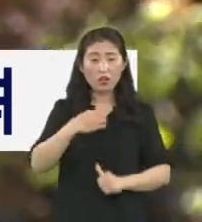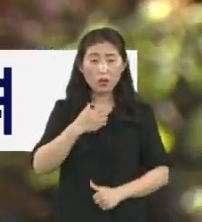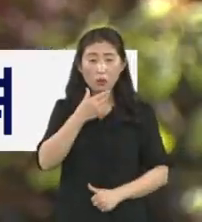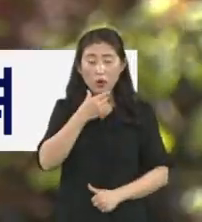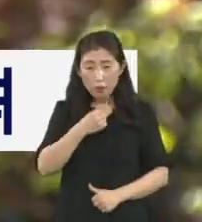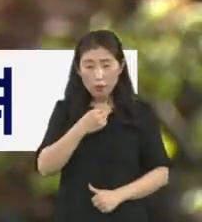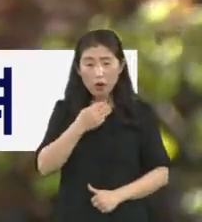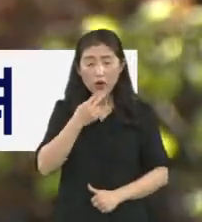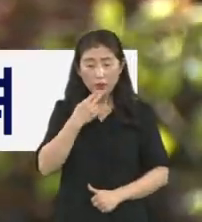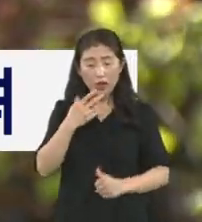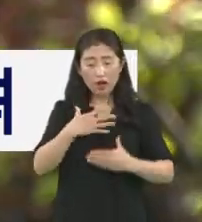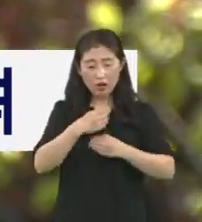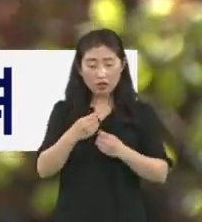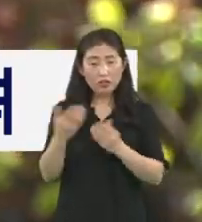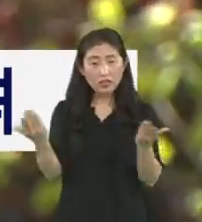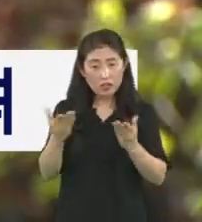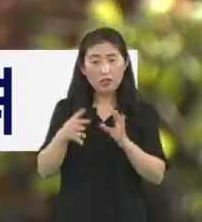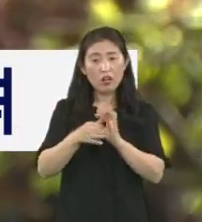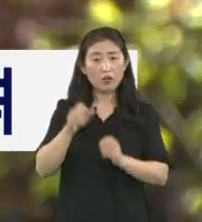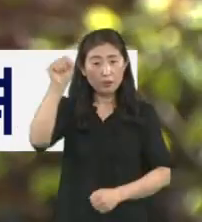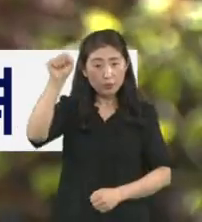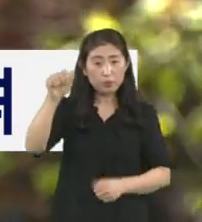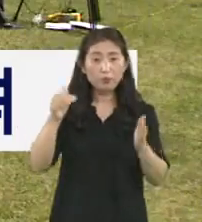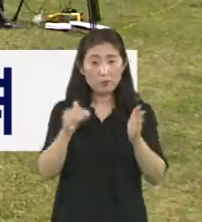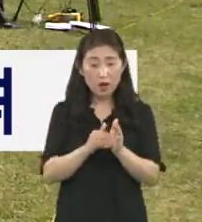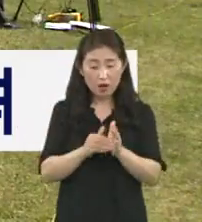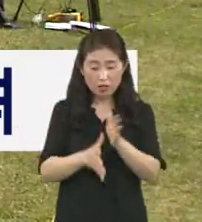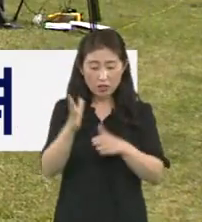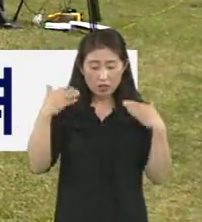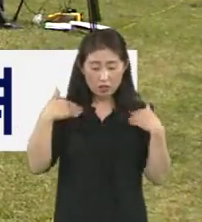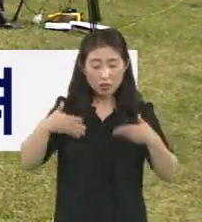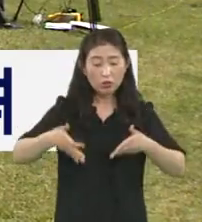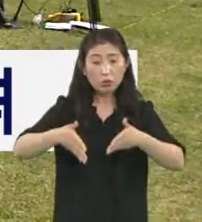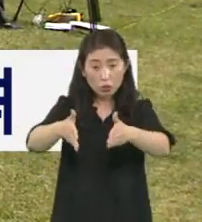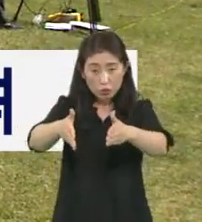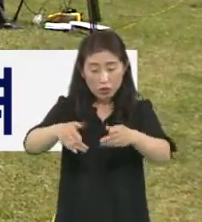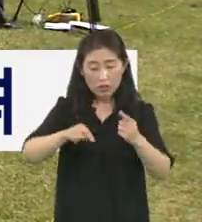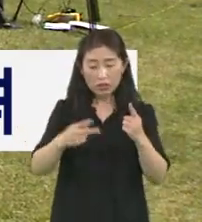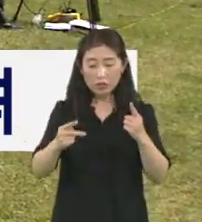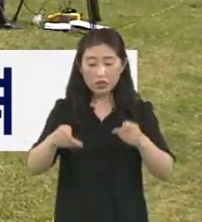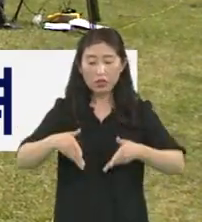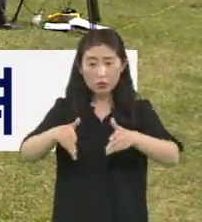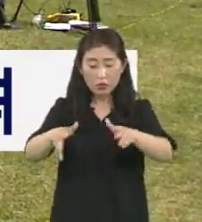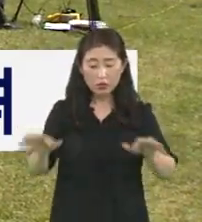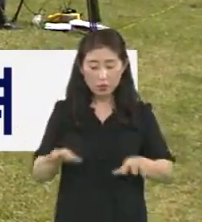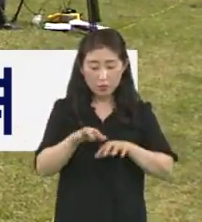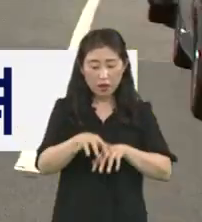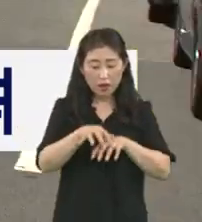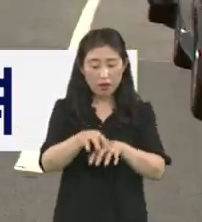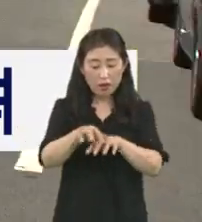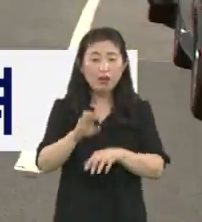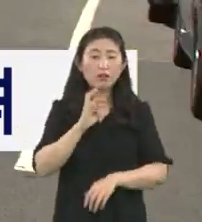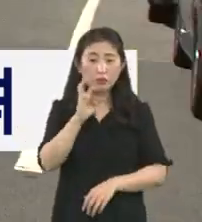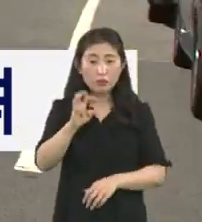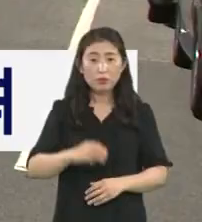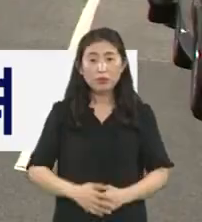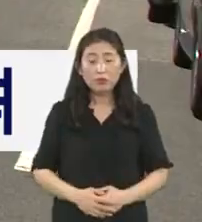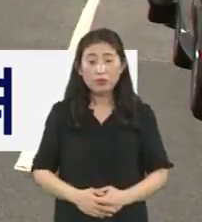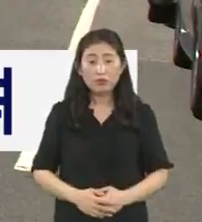없는 안전한 일자리를 촉구하는 집회를 연 뒤 시청 주변 도로 1.2km를 30여 분가량